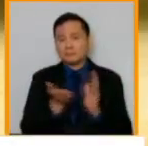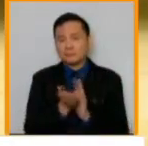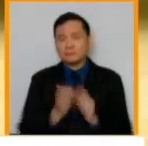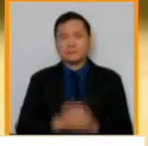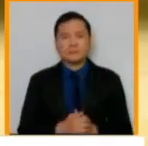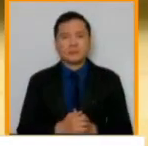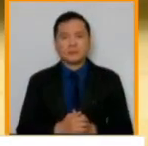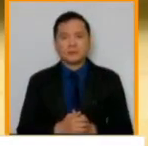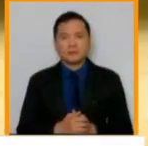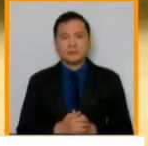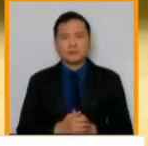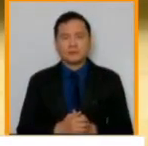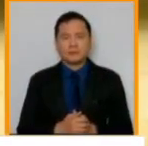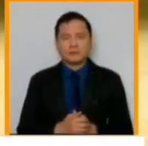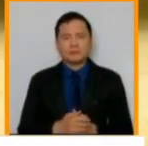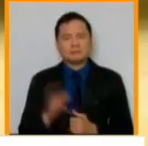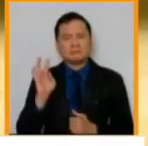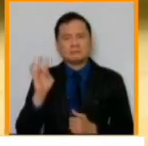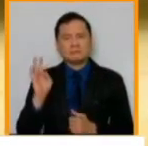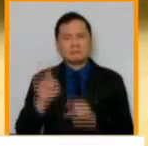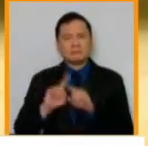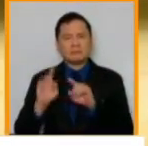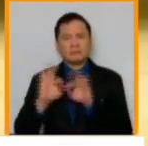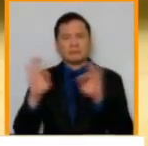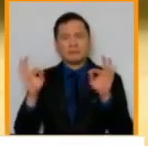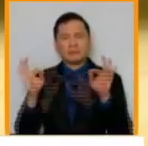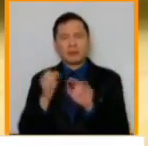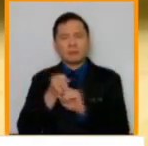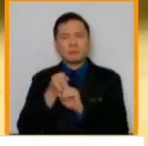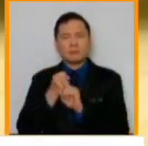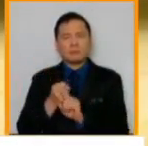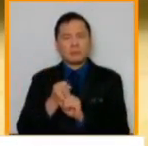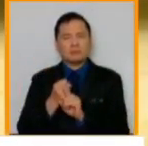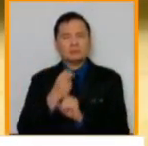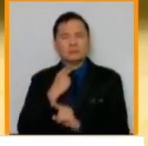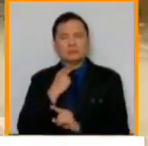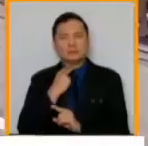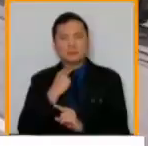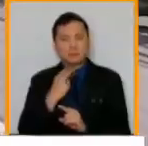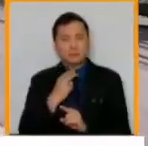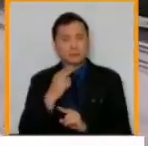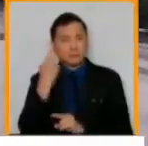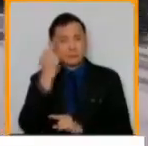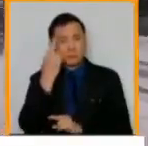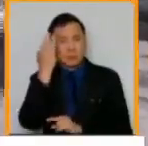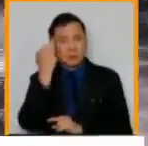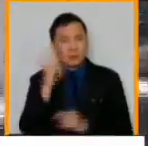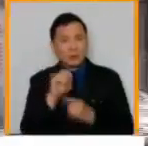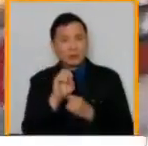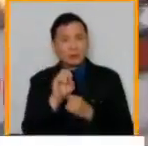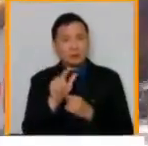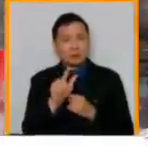naiwang nilulutong pagkain. Narito ang unang balita ni Oscar Oida.